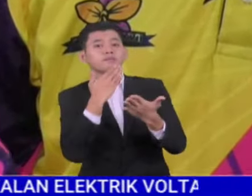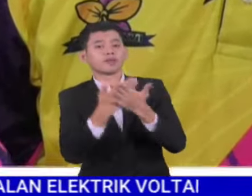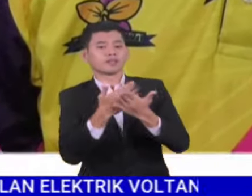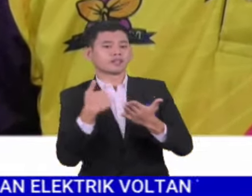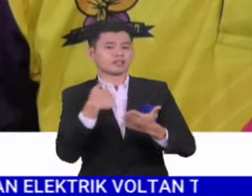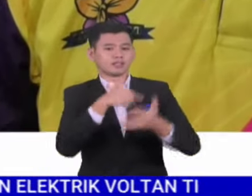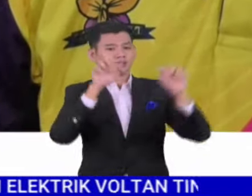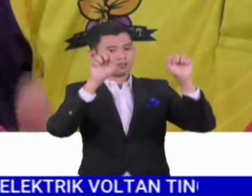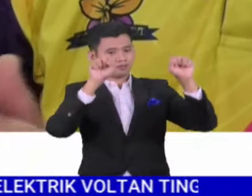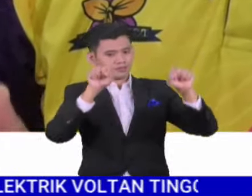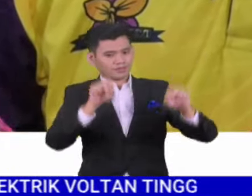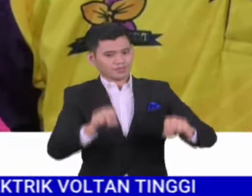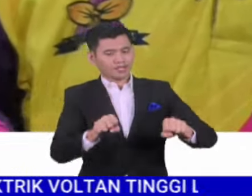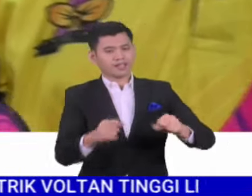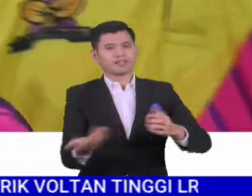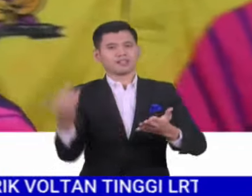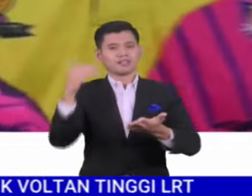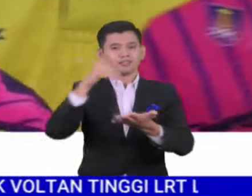kita boleh